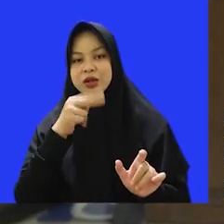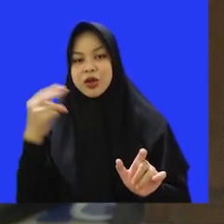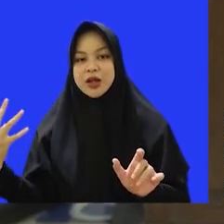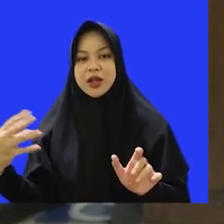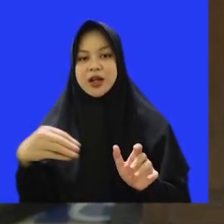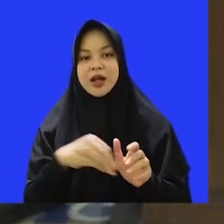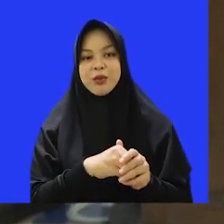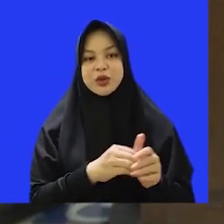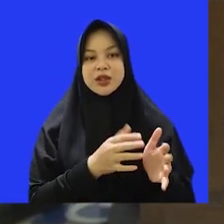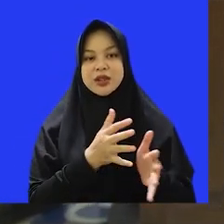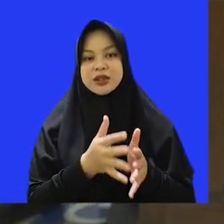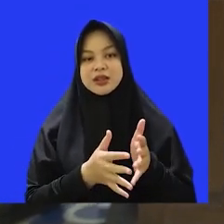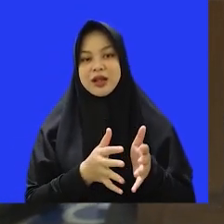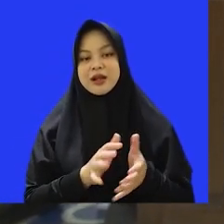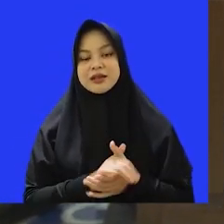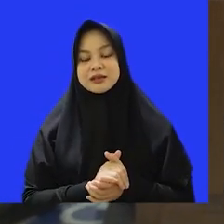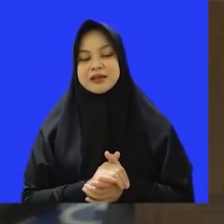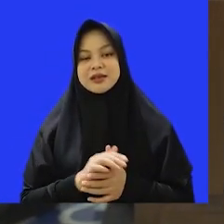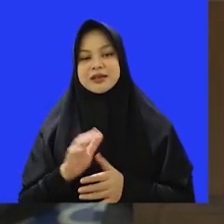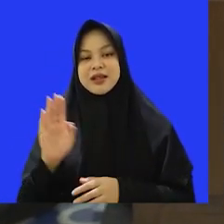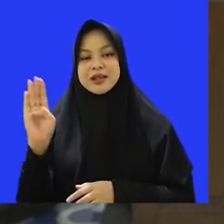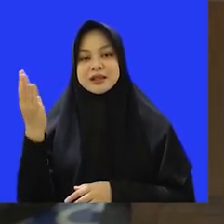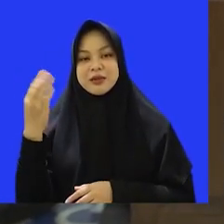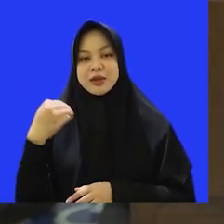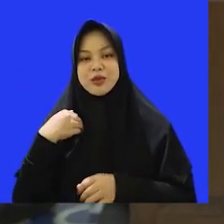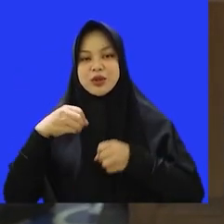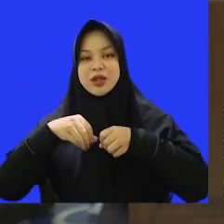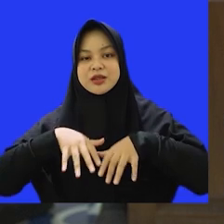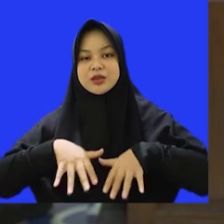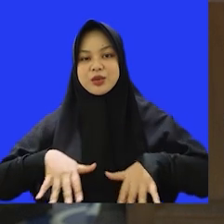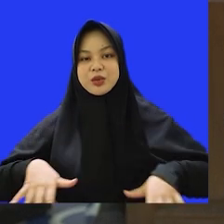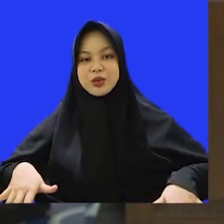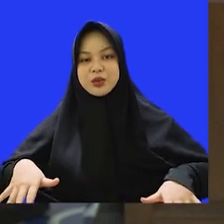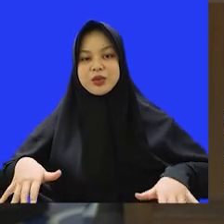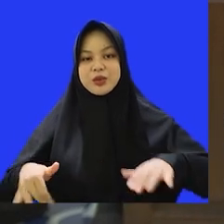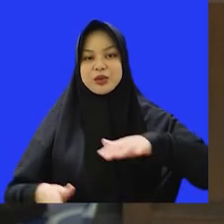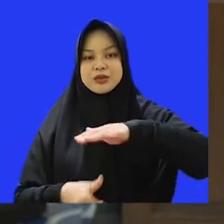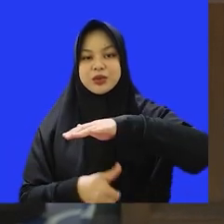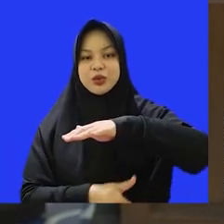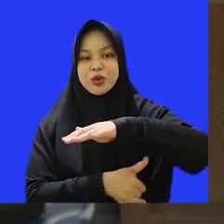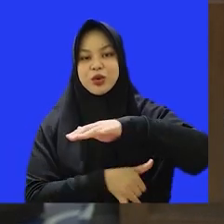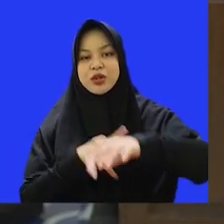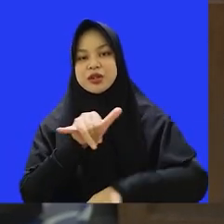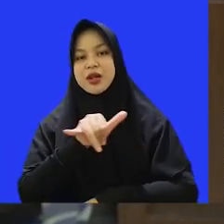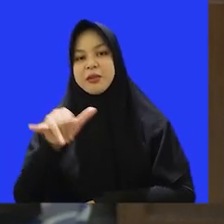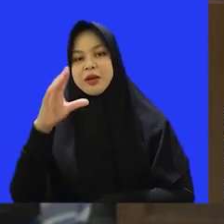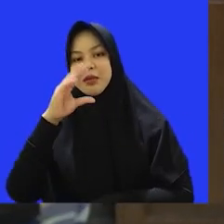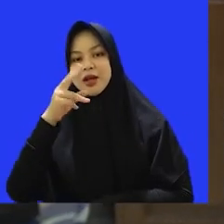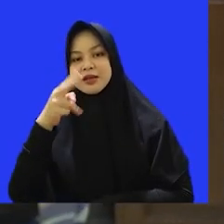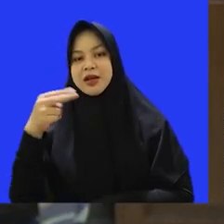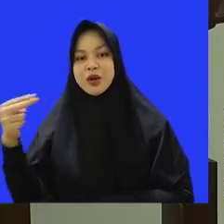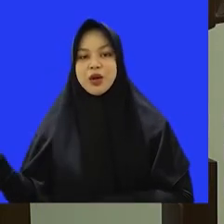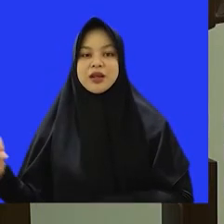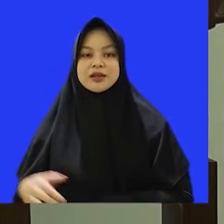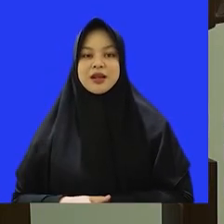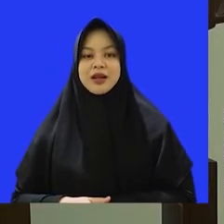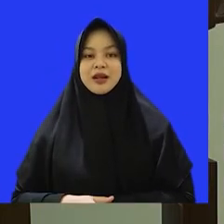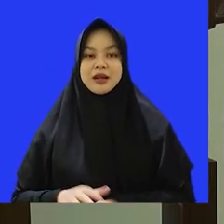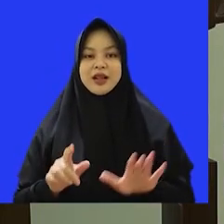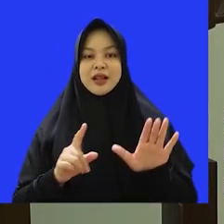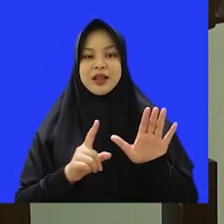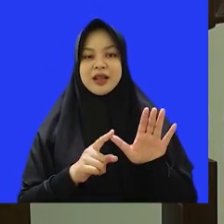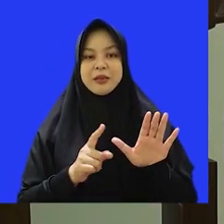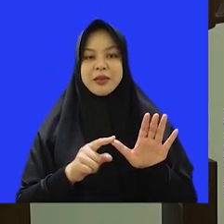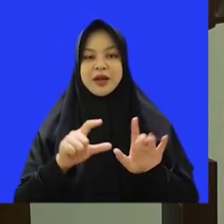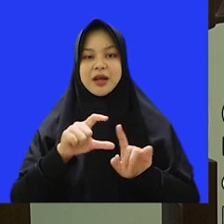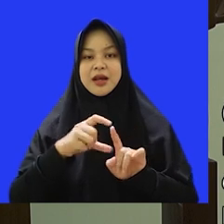tata bahasa lisan Indonesia ke dalam bahasa isyarat. Sibi memiliki struktur yang sama dengan bahasa